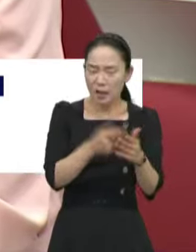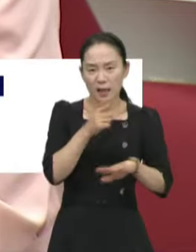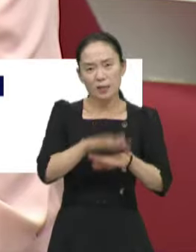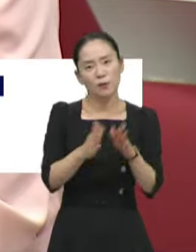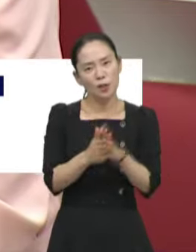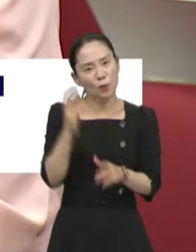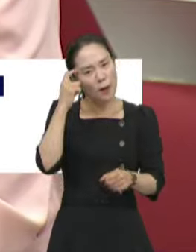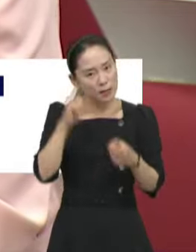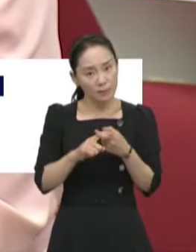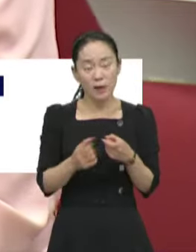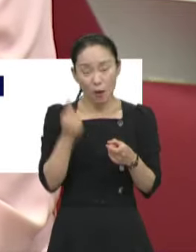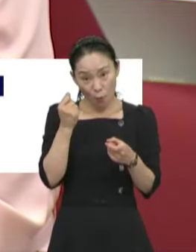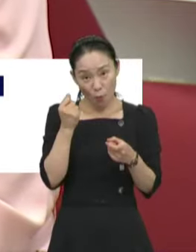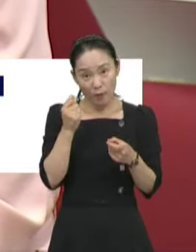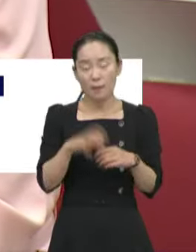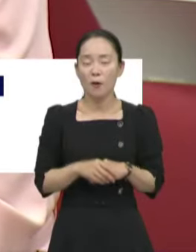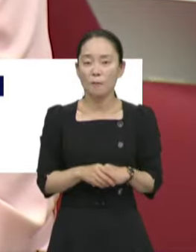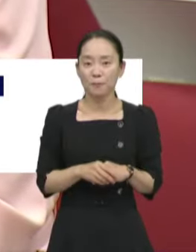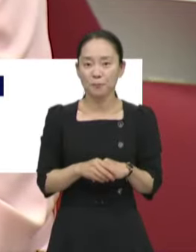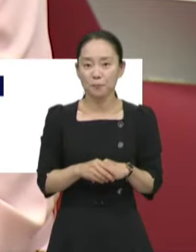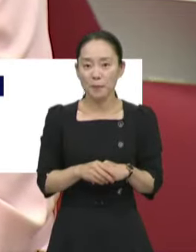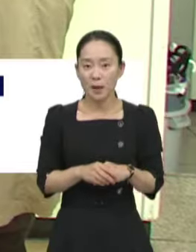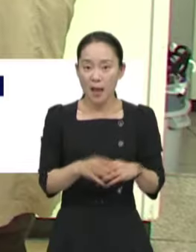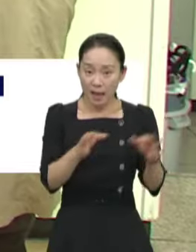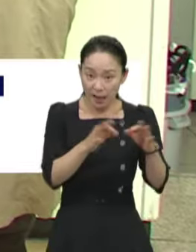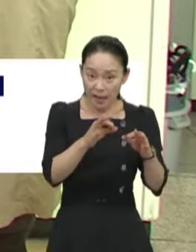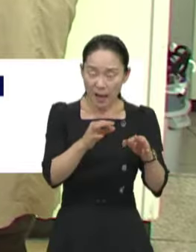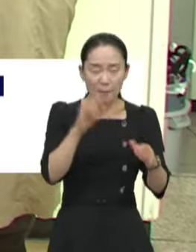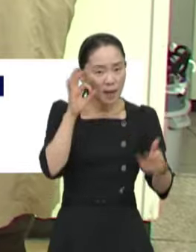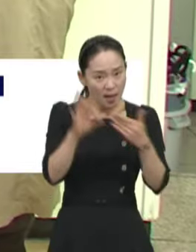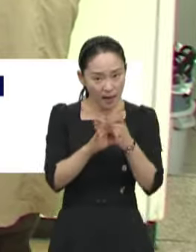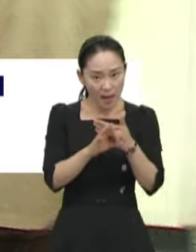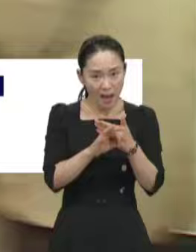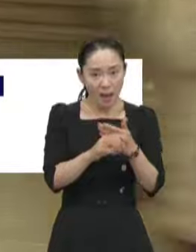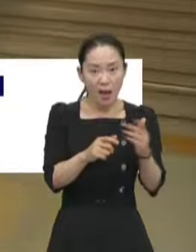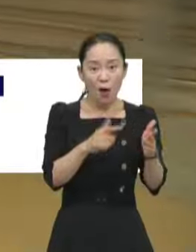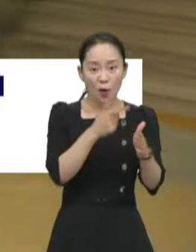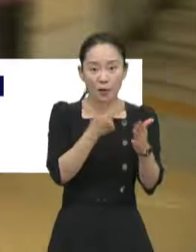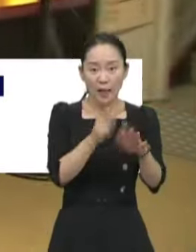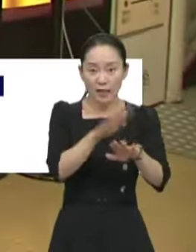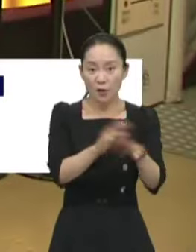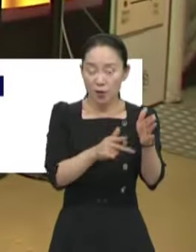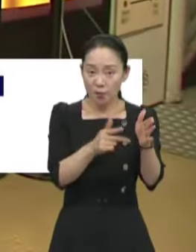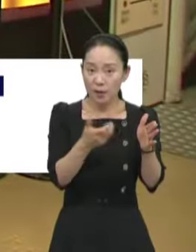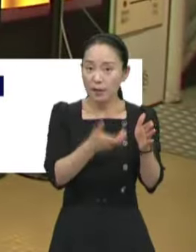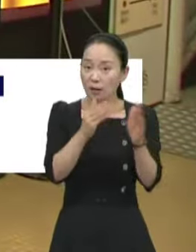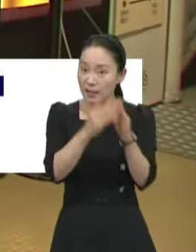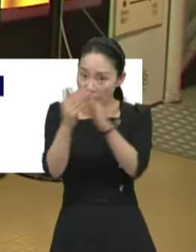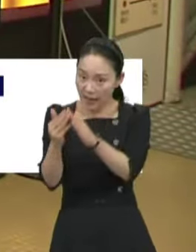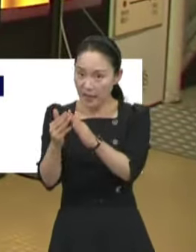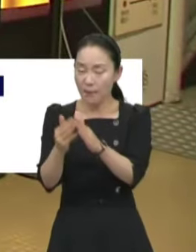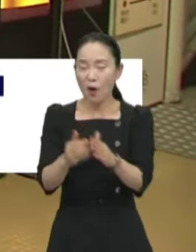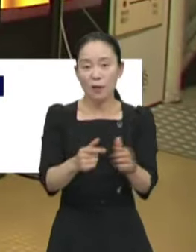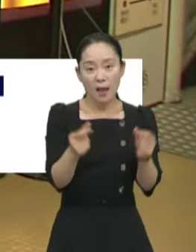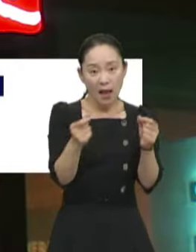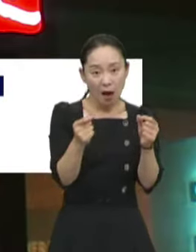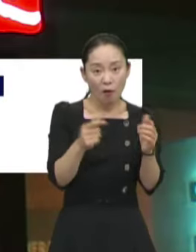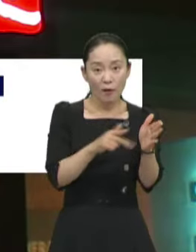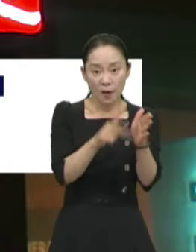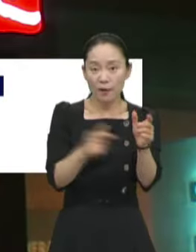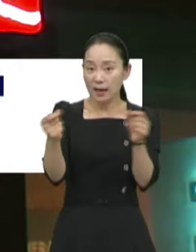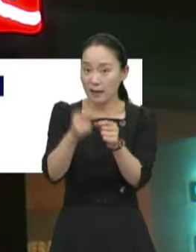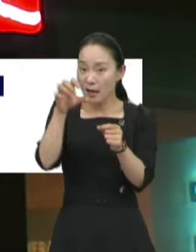대전시도 관심을 갖고 지켜보고 있다며 성심당이 만일 대전역을 떠날 경우 역 앞에 지금 매장과 비슷한